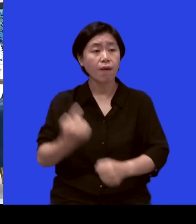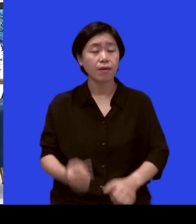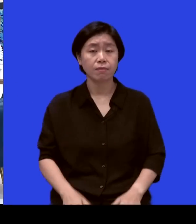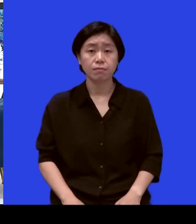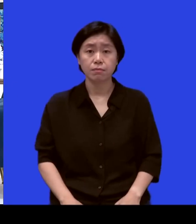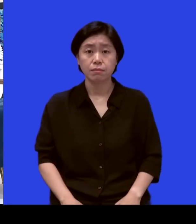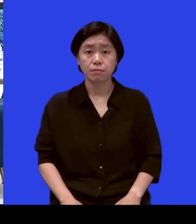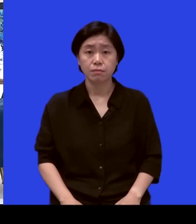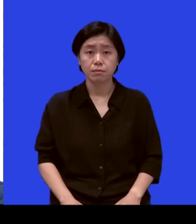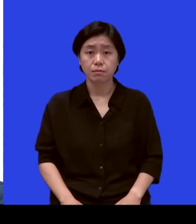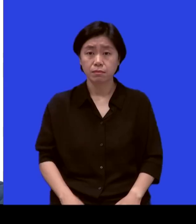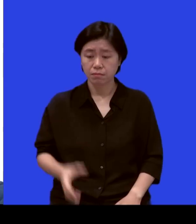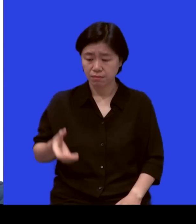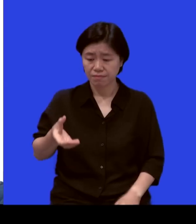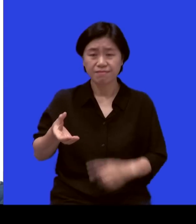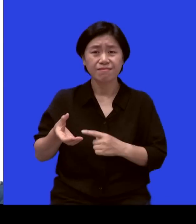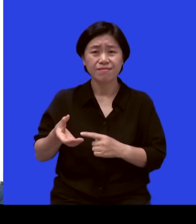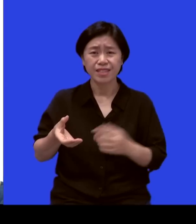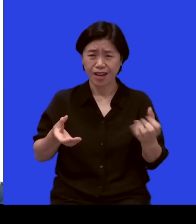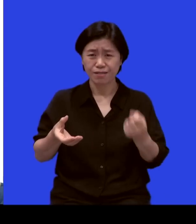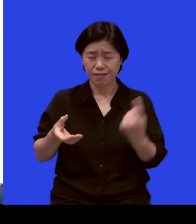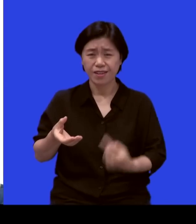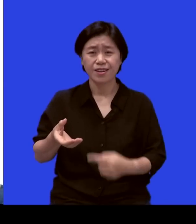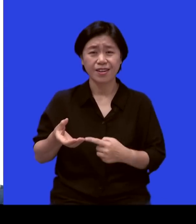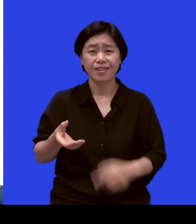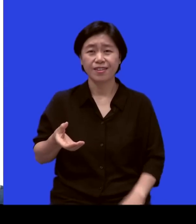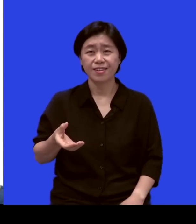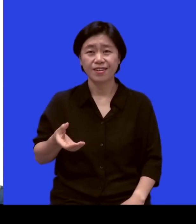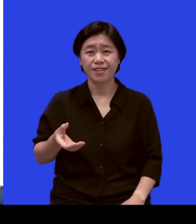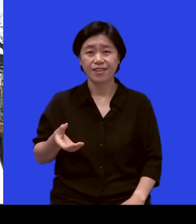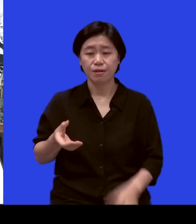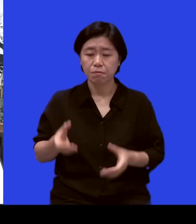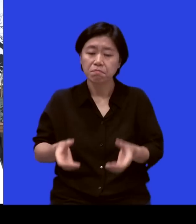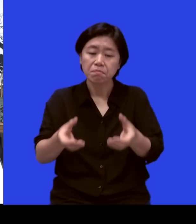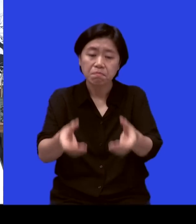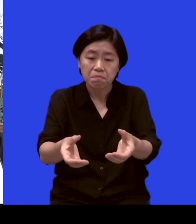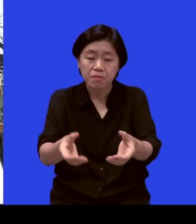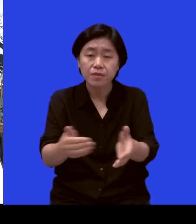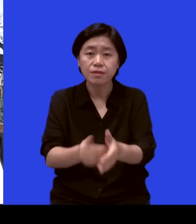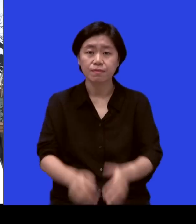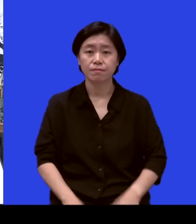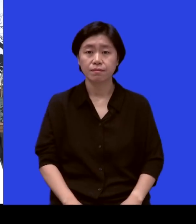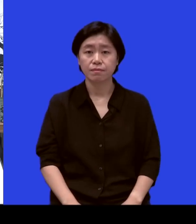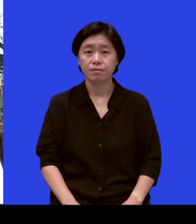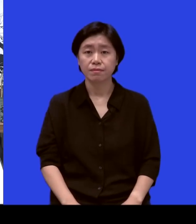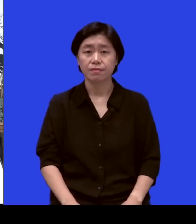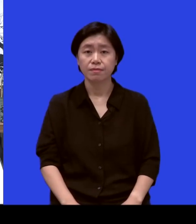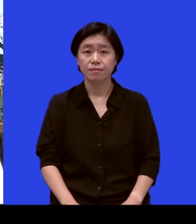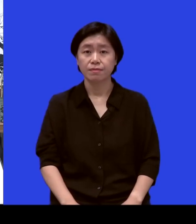거예요. 네? 뭐예요? 밑에서 딱 꺼내시더니 이걸 딱 올려놓는 거예요. 어머. 11조로 써있네요. 네.